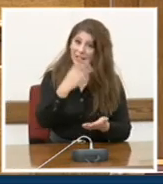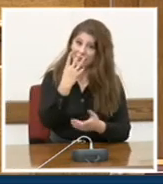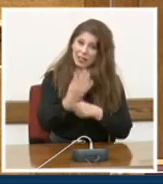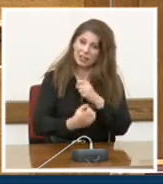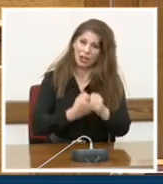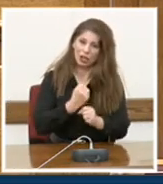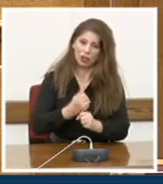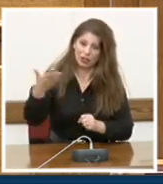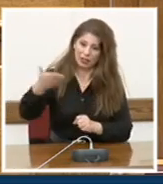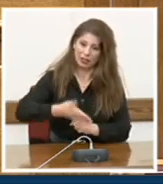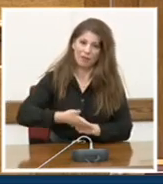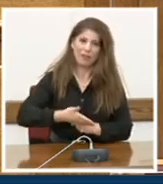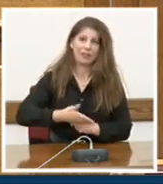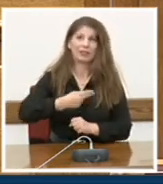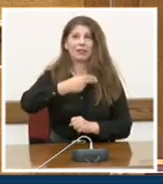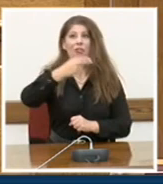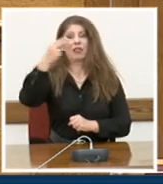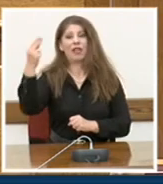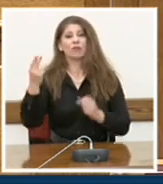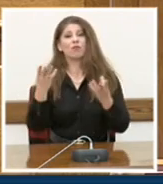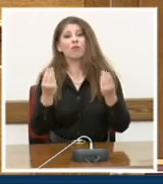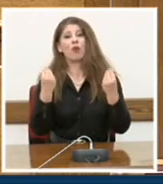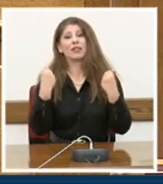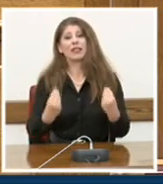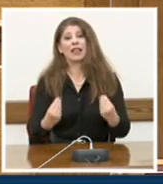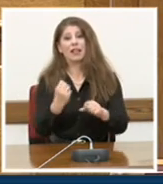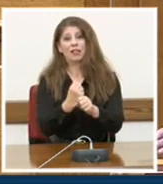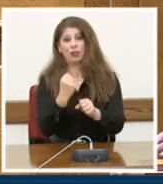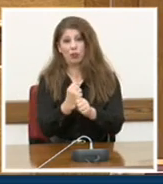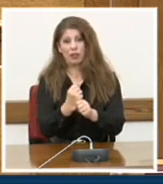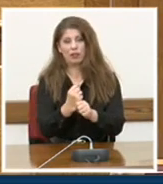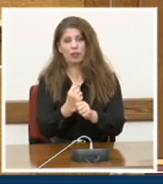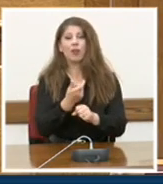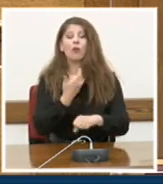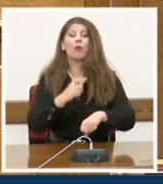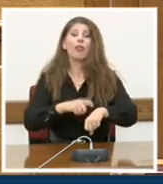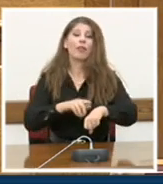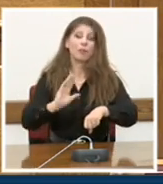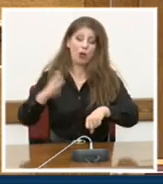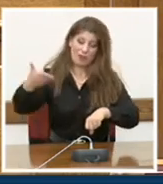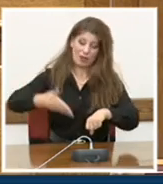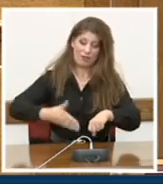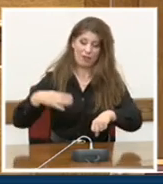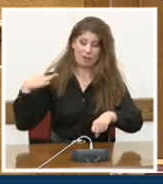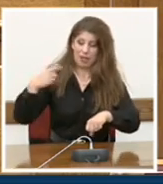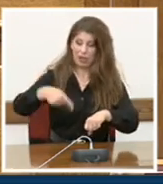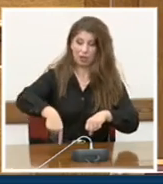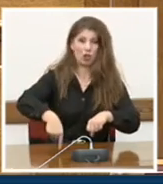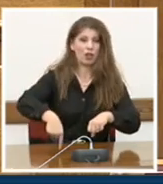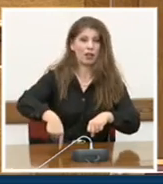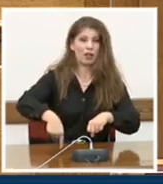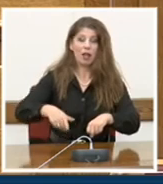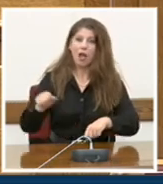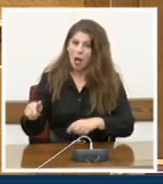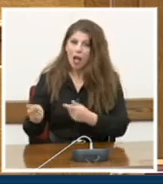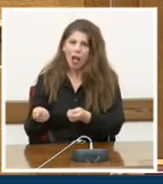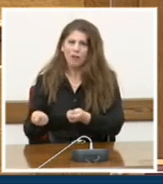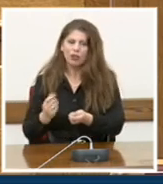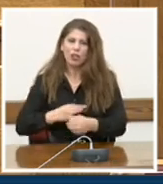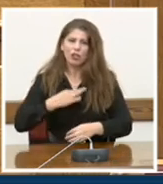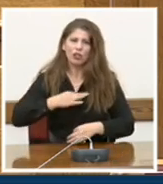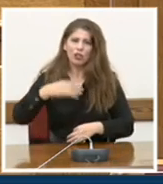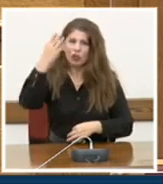φέρει τις περιβόητες πολλές και καλές δουλειές που δεν πρόλαβε να φέρει ως τώρα. Αυτό κάνει και ο κύριος Τσίπρας,